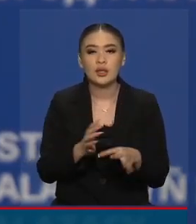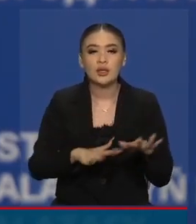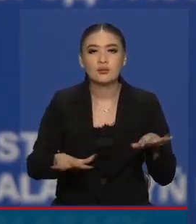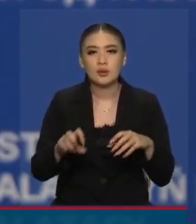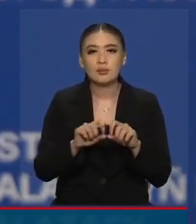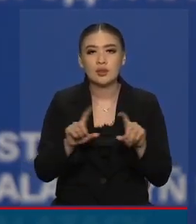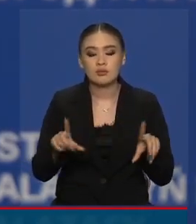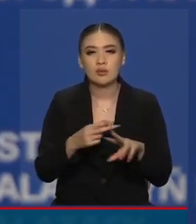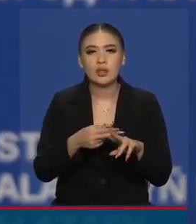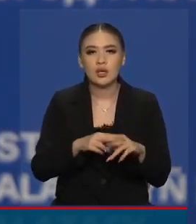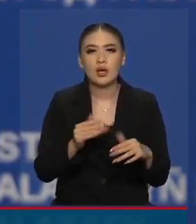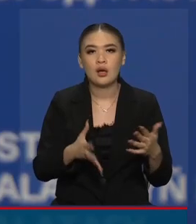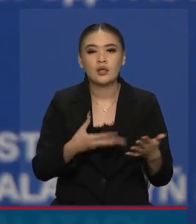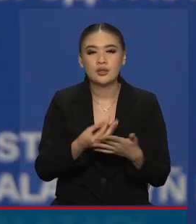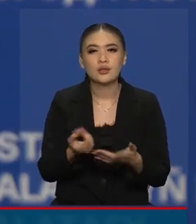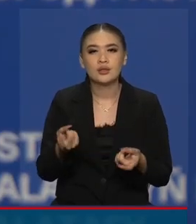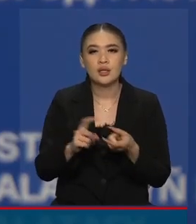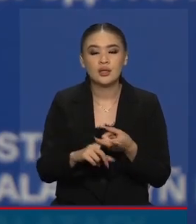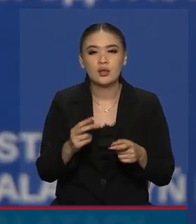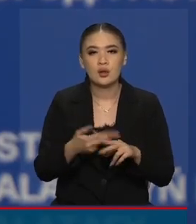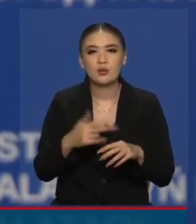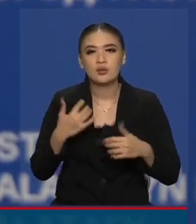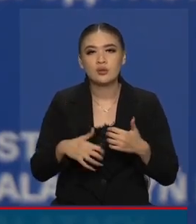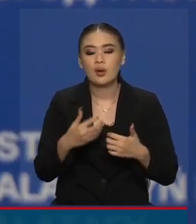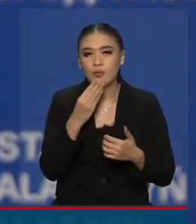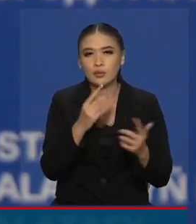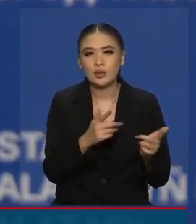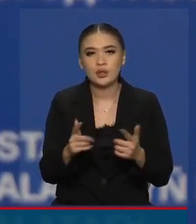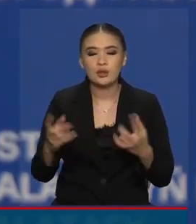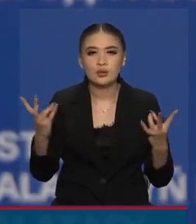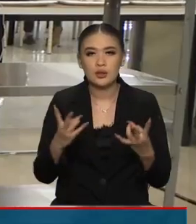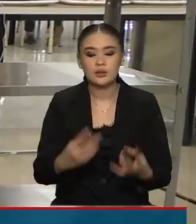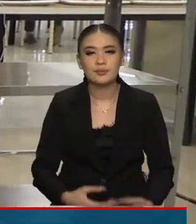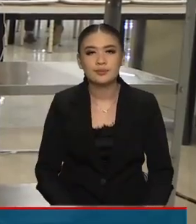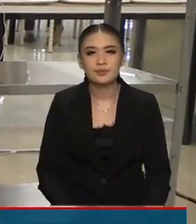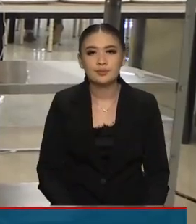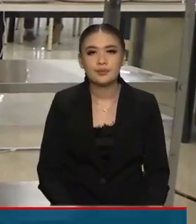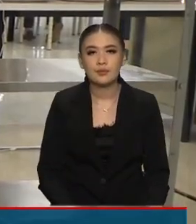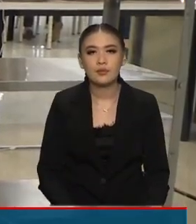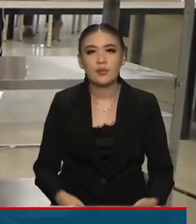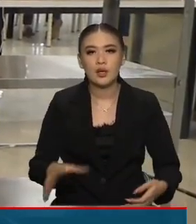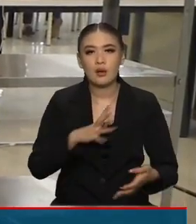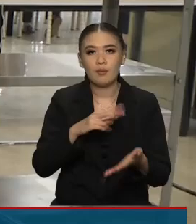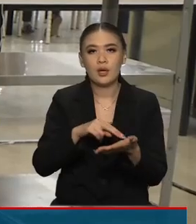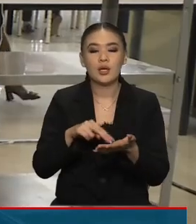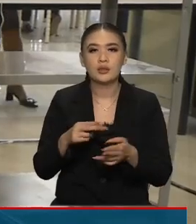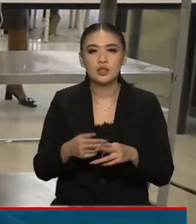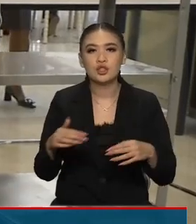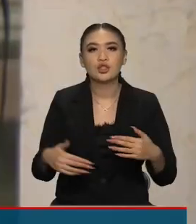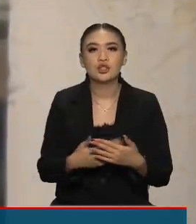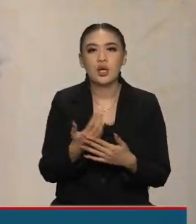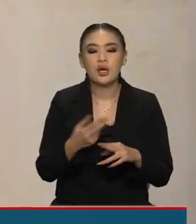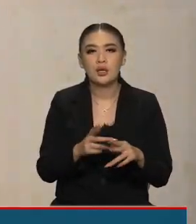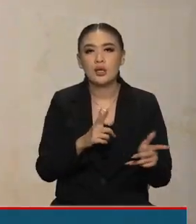мектептер үшін осы қаражатқа сай келетін ортақ ас мәзірін дайындау керек деп есептеймін. Нарық бағасына сай келетін жаңа мәзір